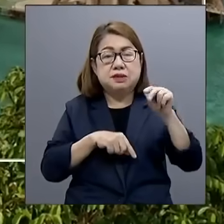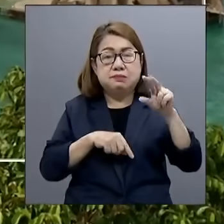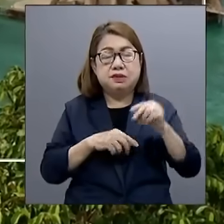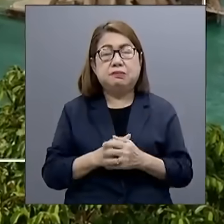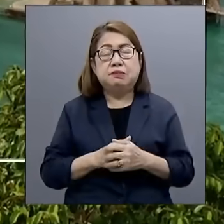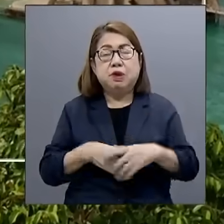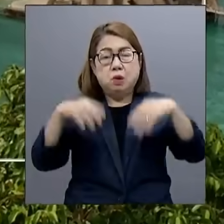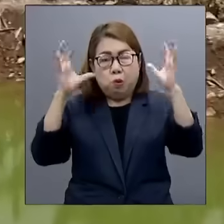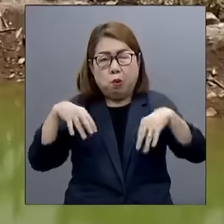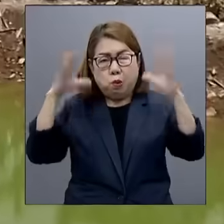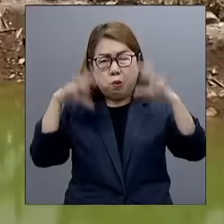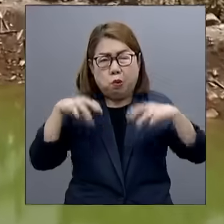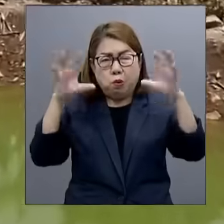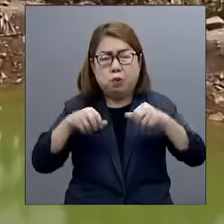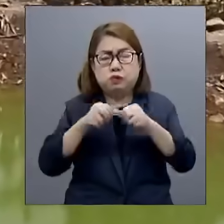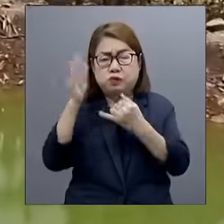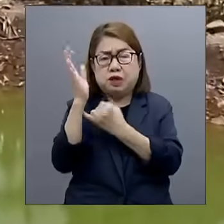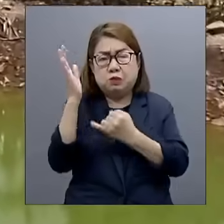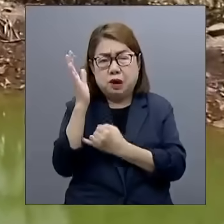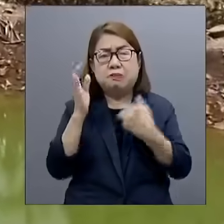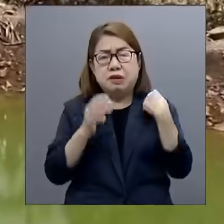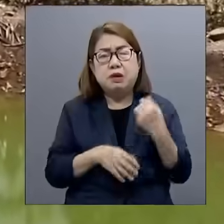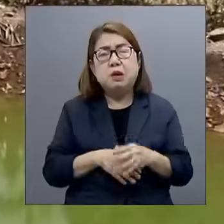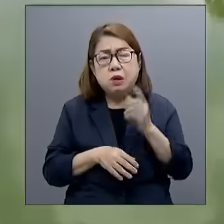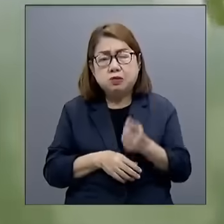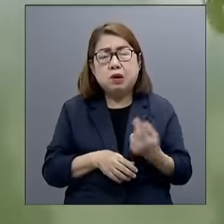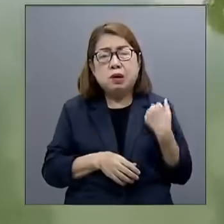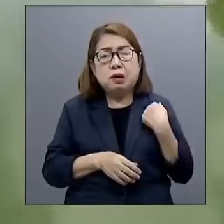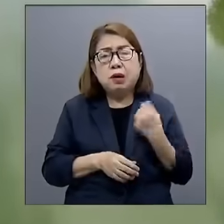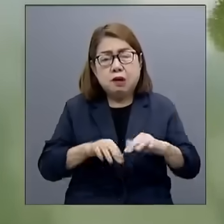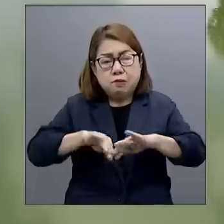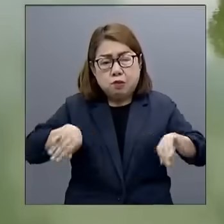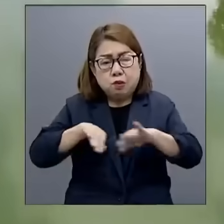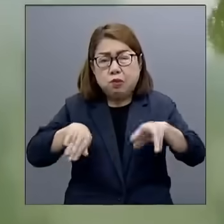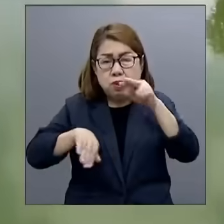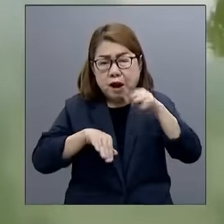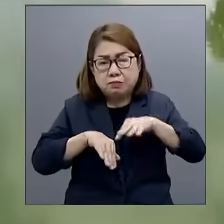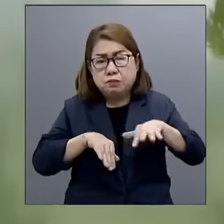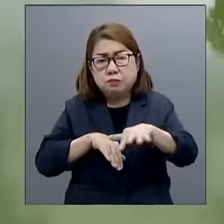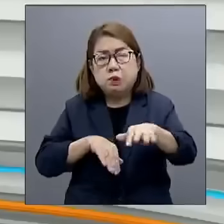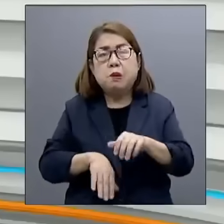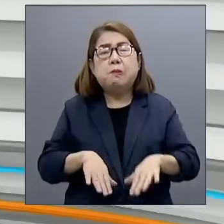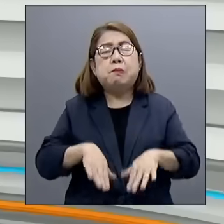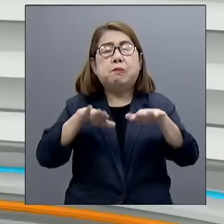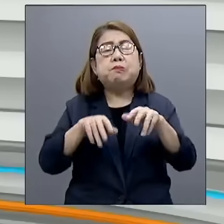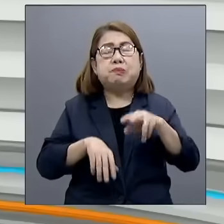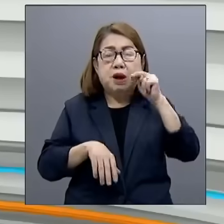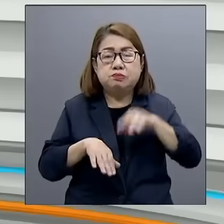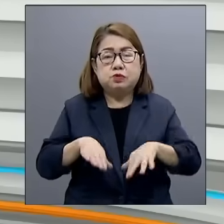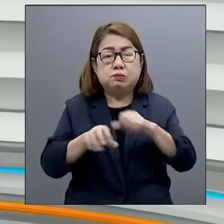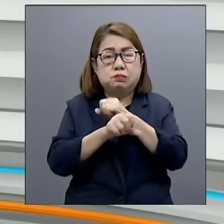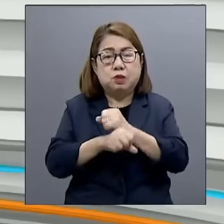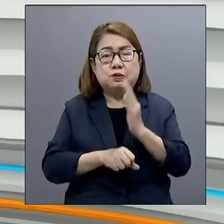กับมีฝนตกหนักบางแห่งขอให้เกษตรกรดูแลระบบระบายน้ำให้มีประสิทธิภาพเพื่อป้องกันน้ำท่วมขังและกลับมา